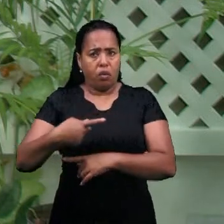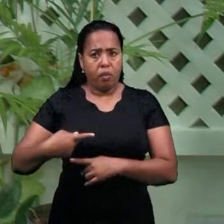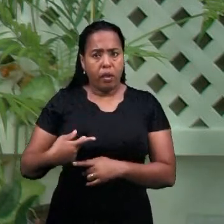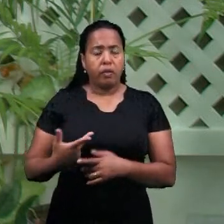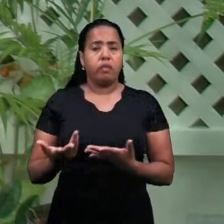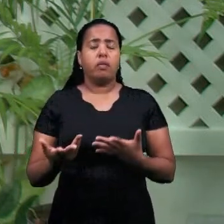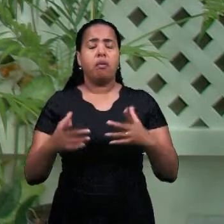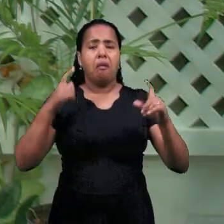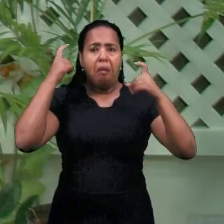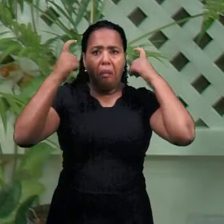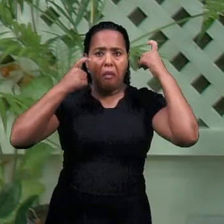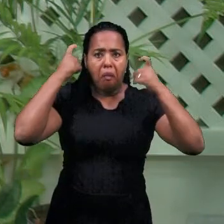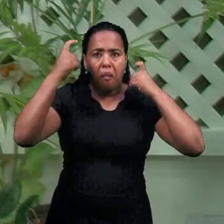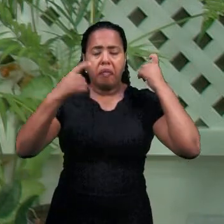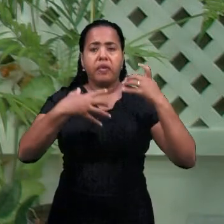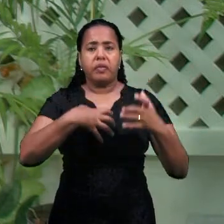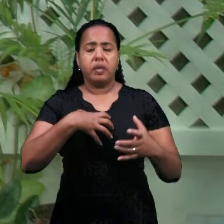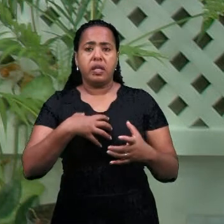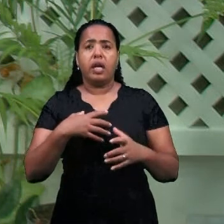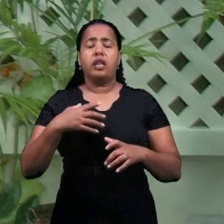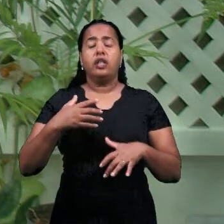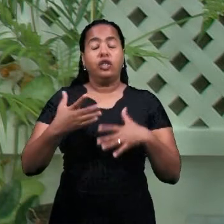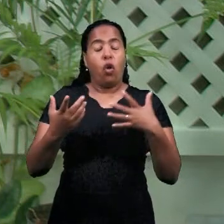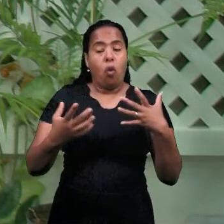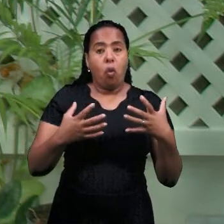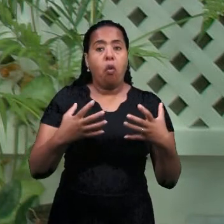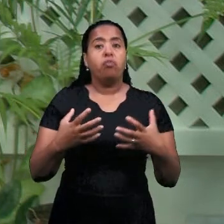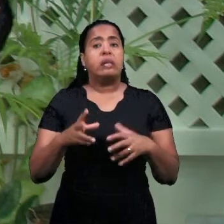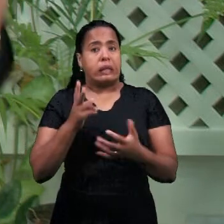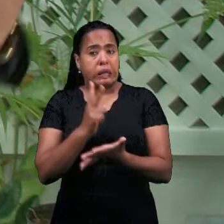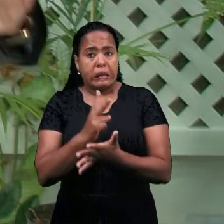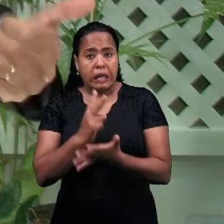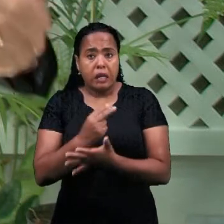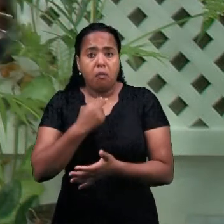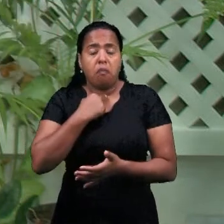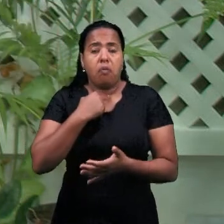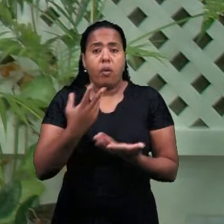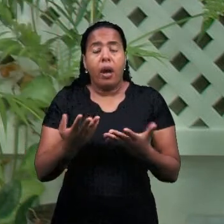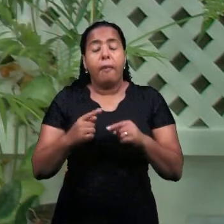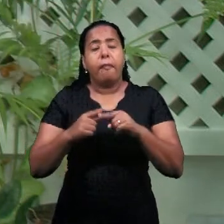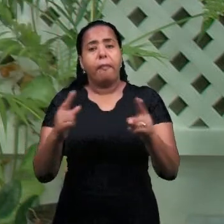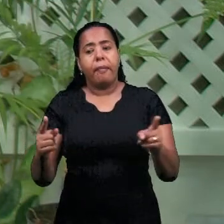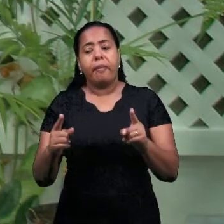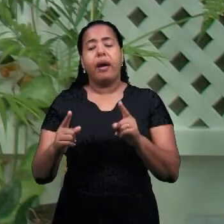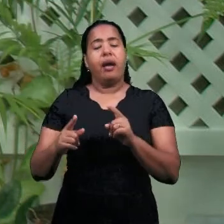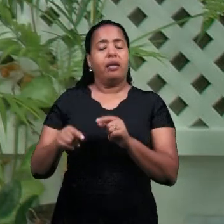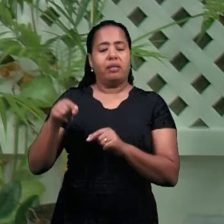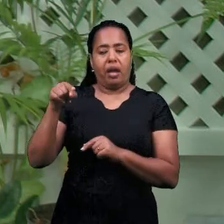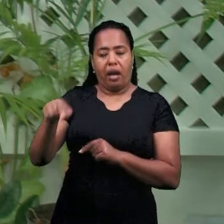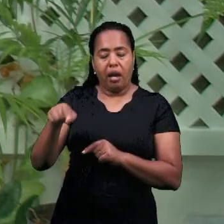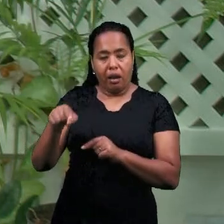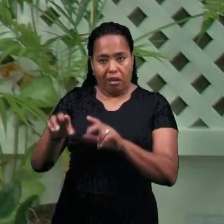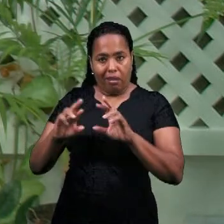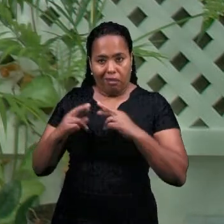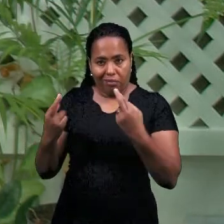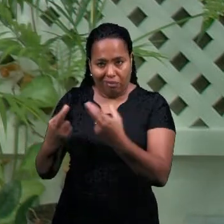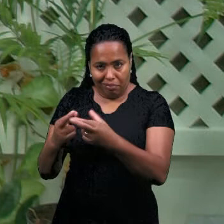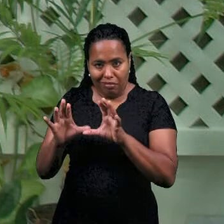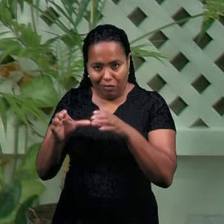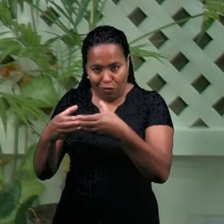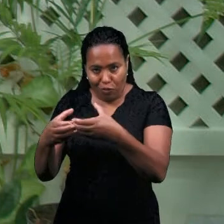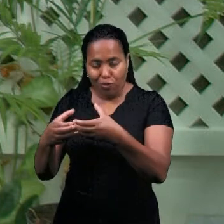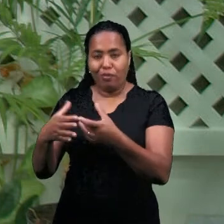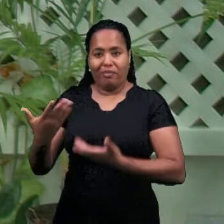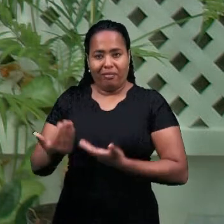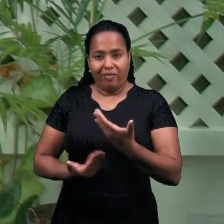ouvriers. Nous donnons une petite orientation pour aider le pasteur. Il peut même s'aider de ça,